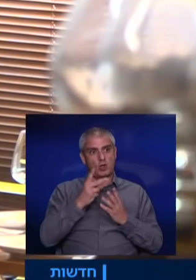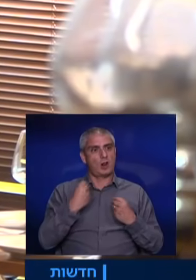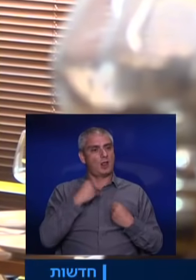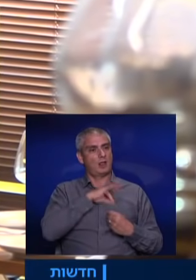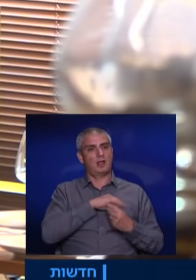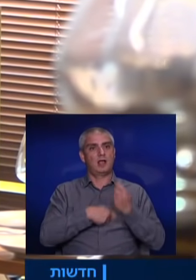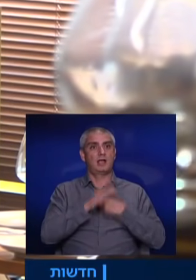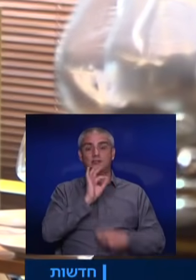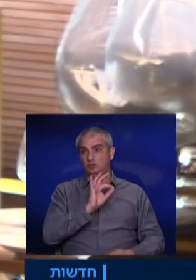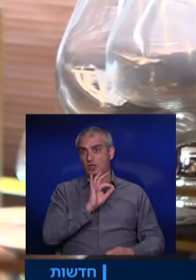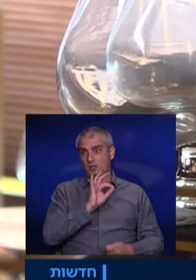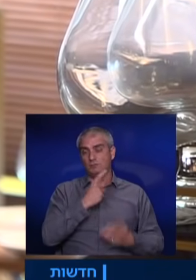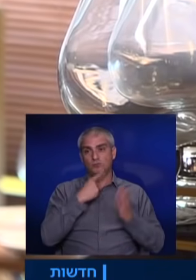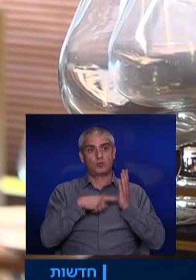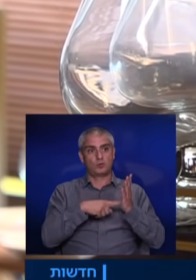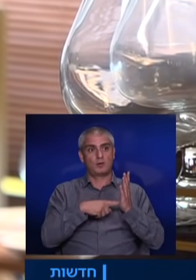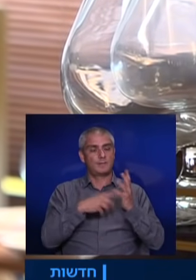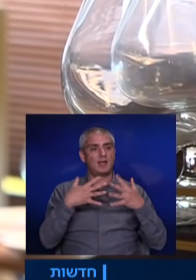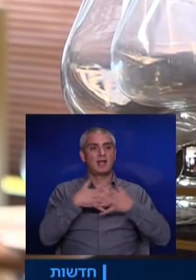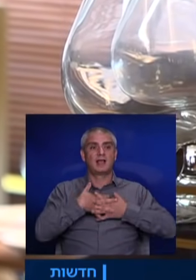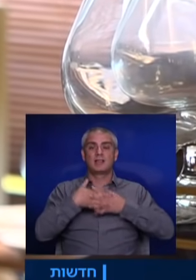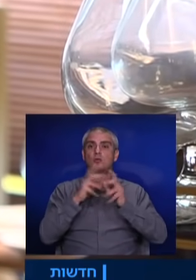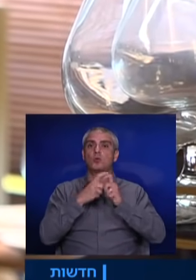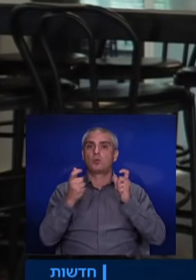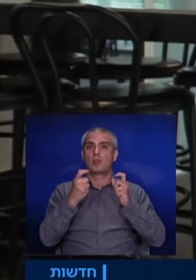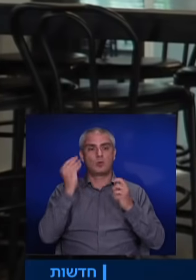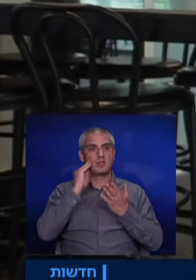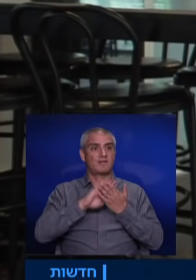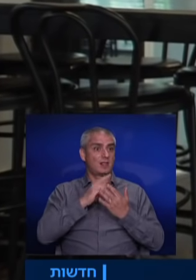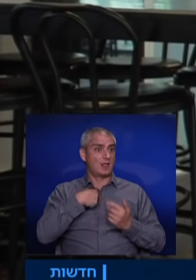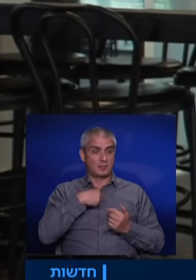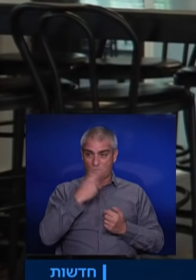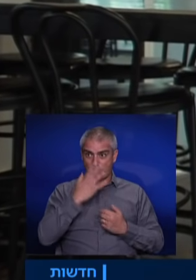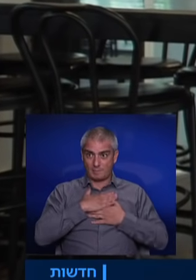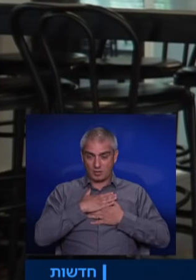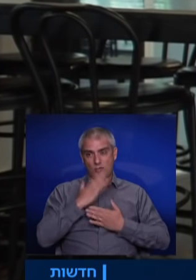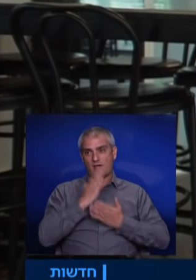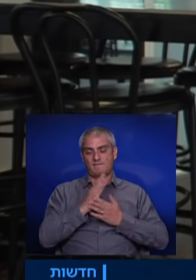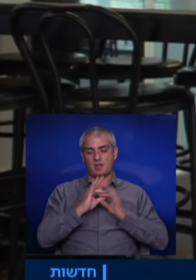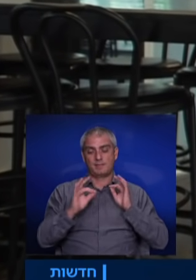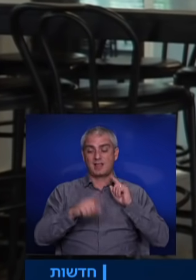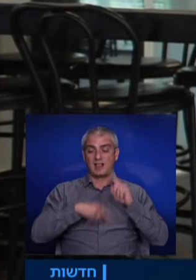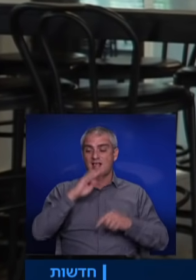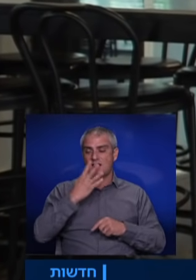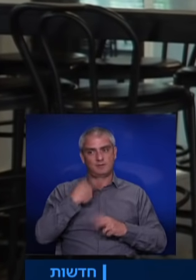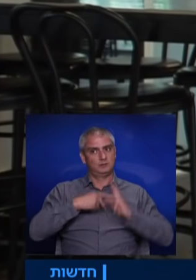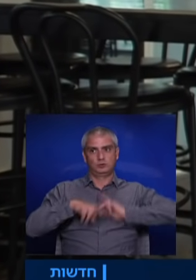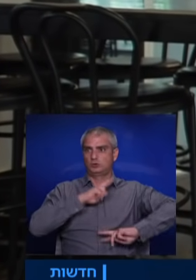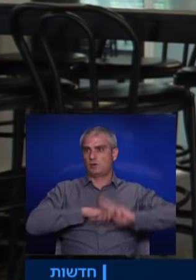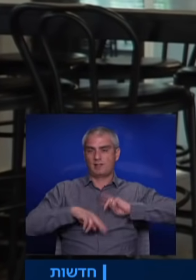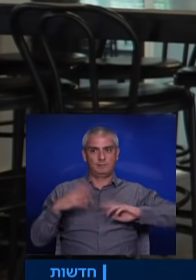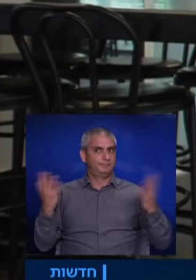העסק שלהם, כך למשל בהתאחדות אולמות וגני האירועים. אנחנו מבחינתנו כבר מתחילת הגל הרביעי סובלים בעצם